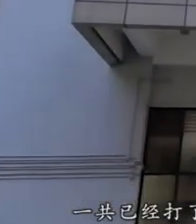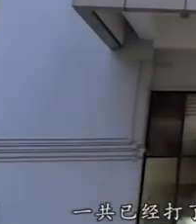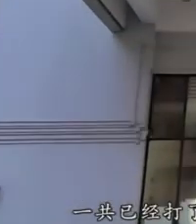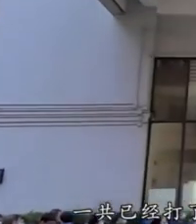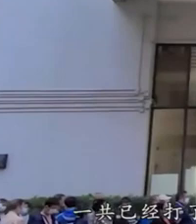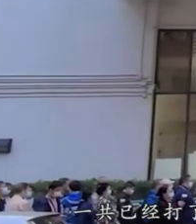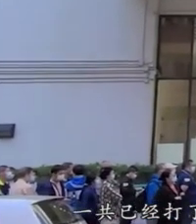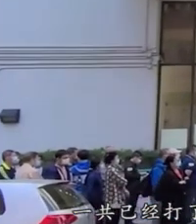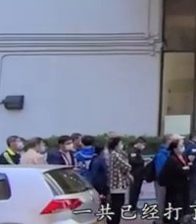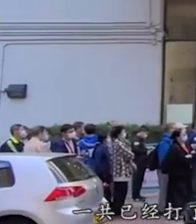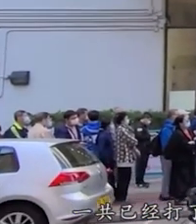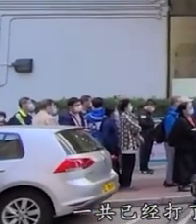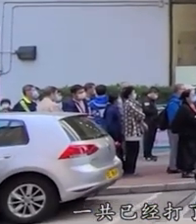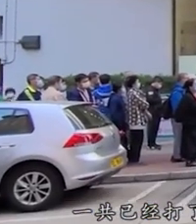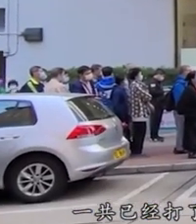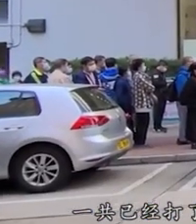咗